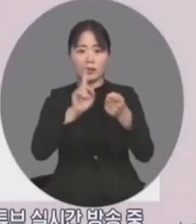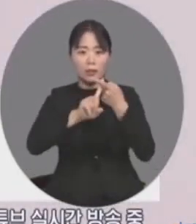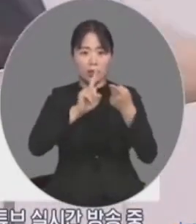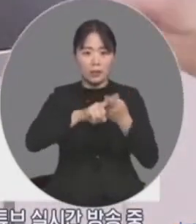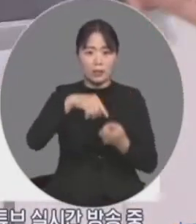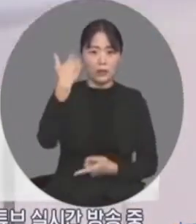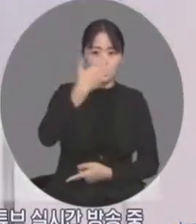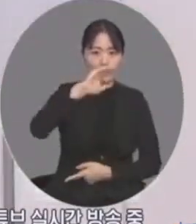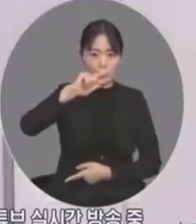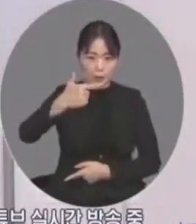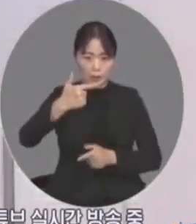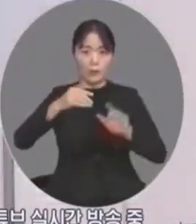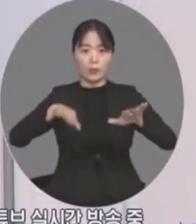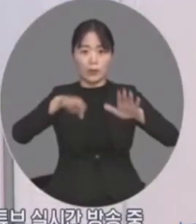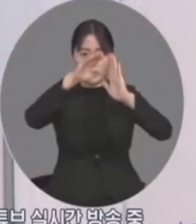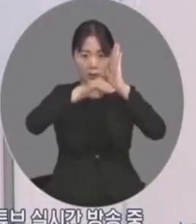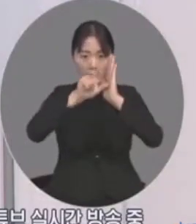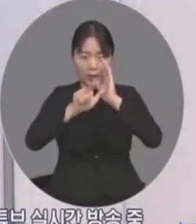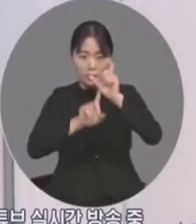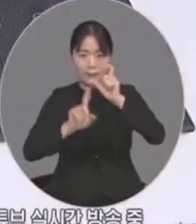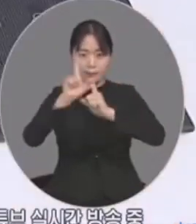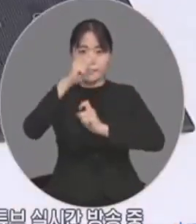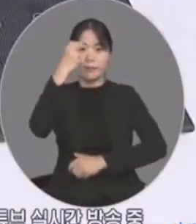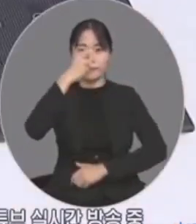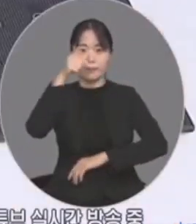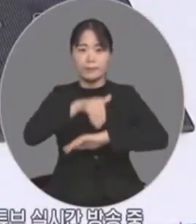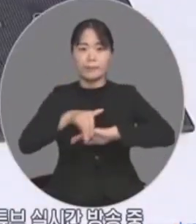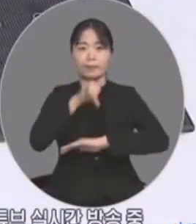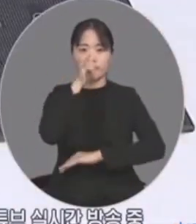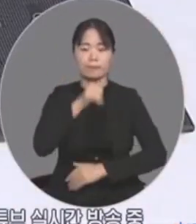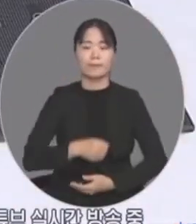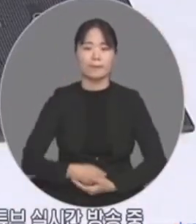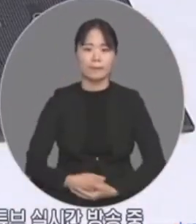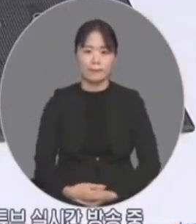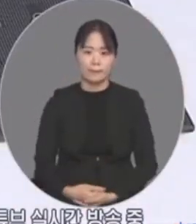9,600여 세대에 대한 품질 점검에 나섭니다